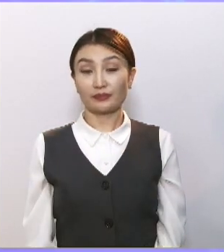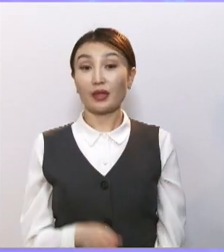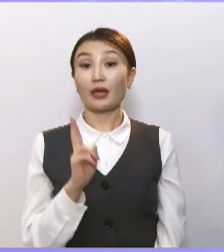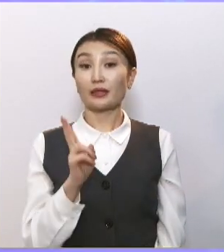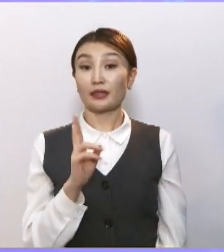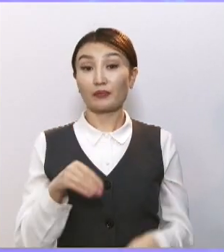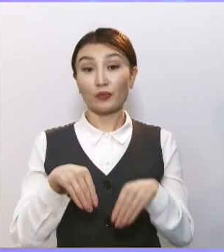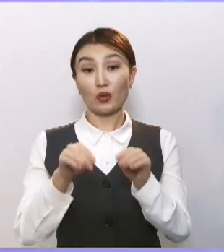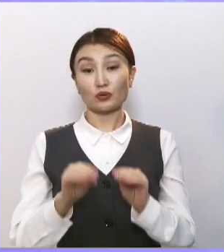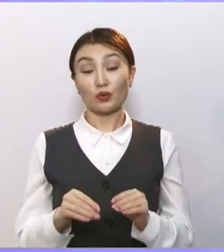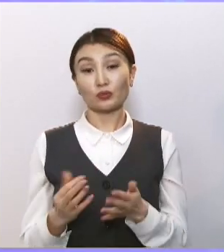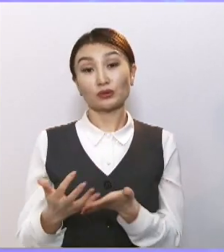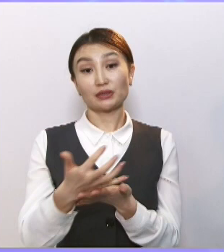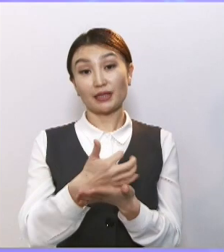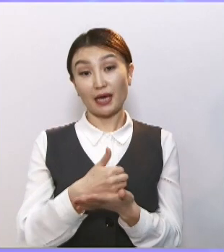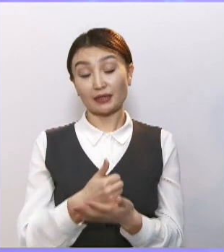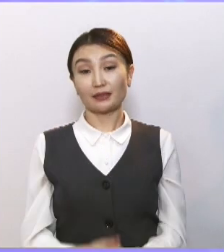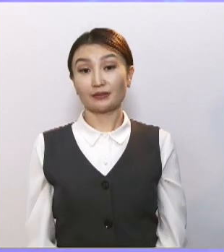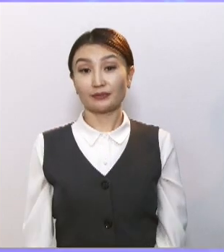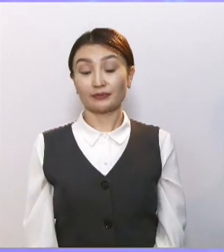Ким төшөгүн жыйнайт?